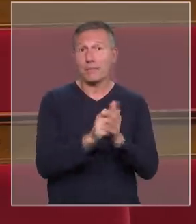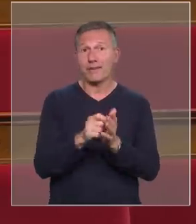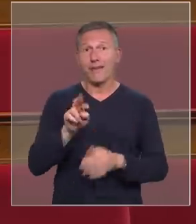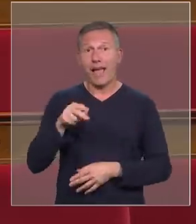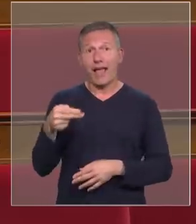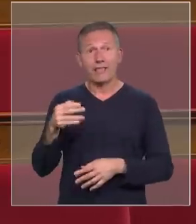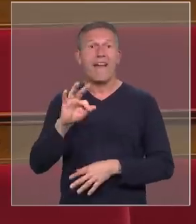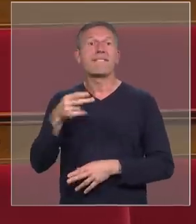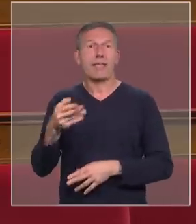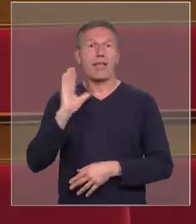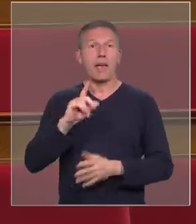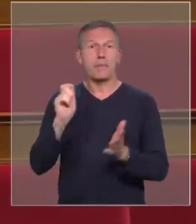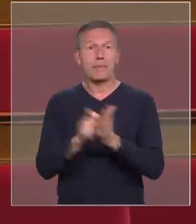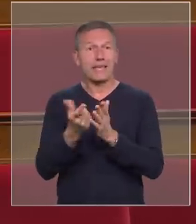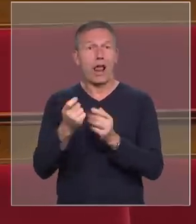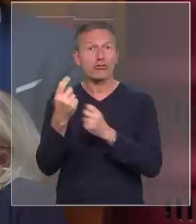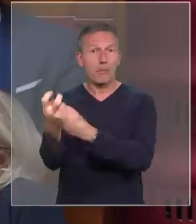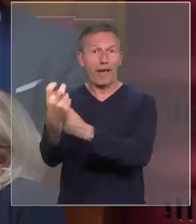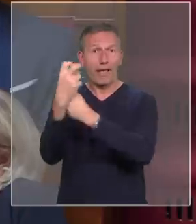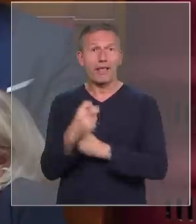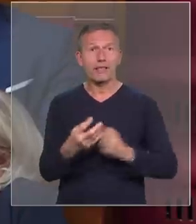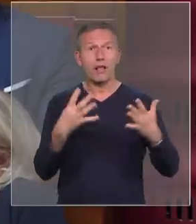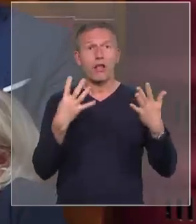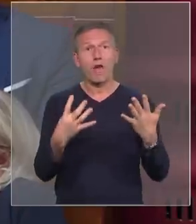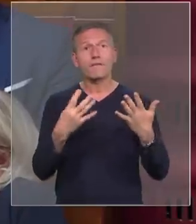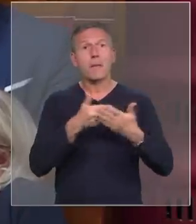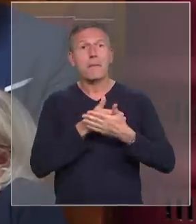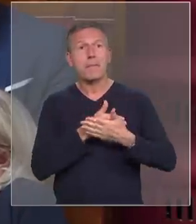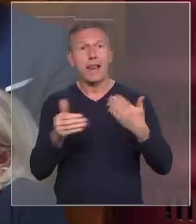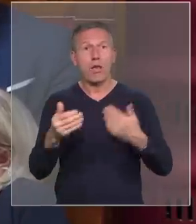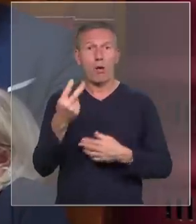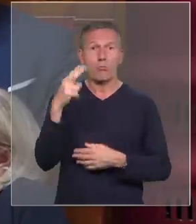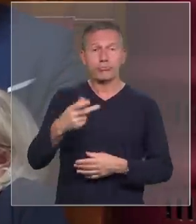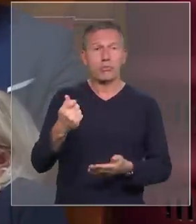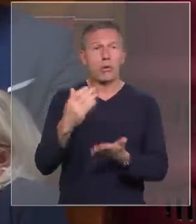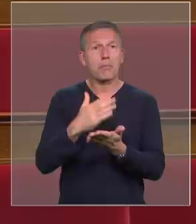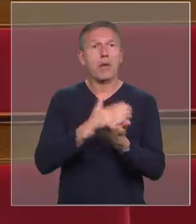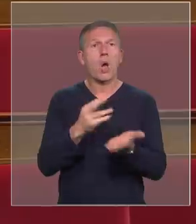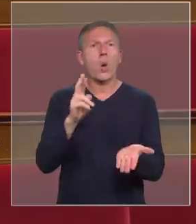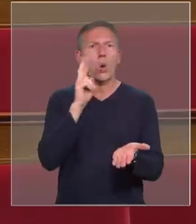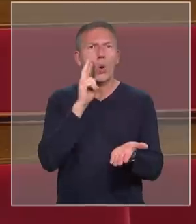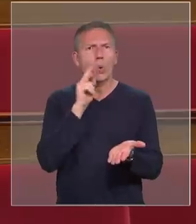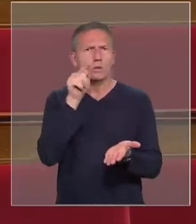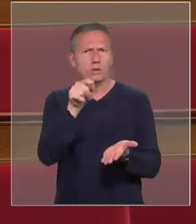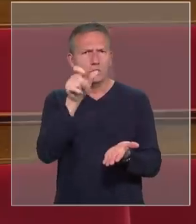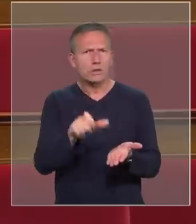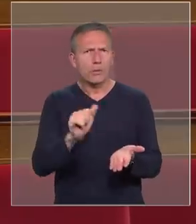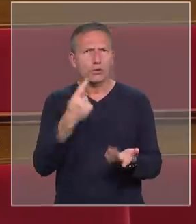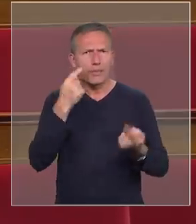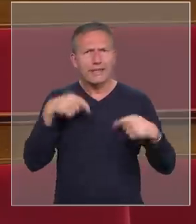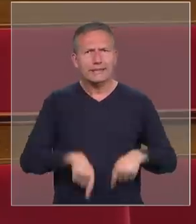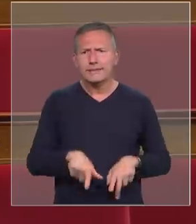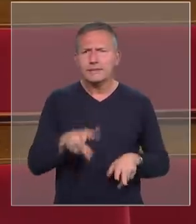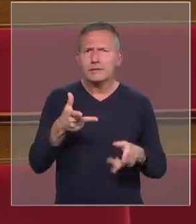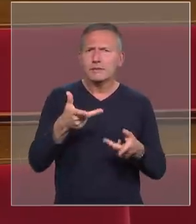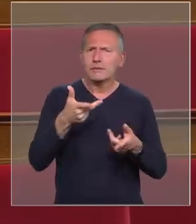son emprunt de 9 millions d'euros auprès d'une banque tchéco-russe. Alors, Monsieur le ministre, Monsieur Véran, comment le gouvernement juge